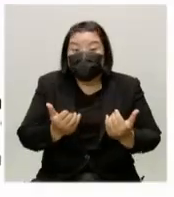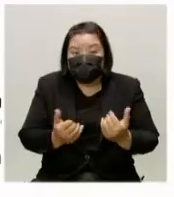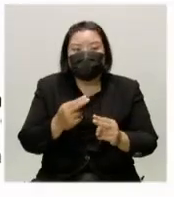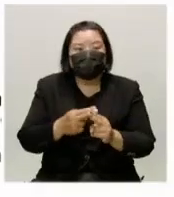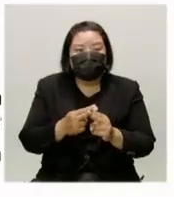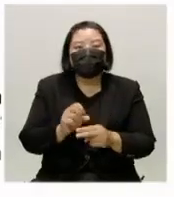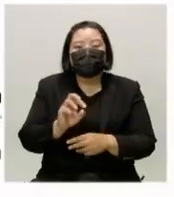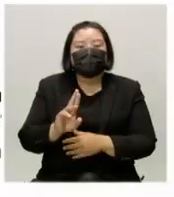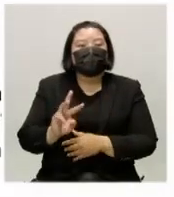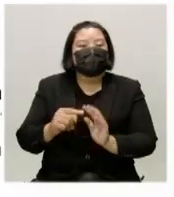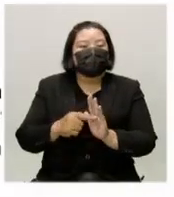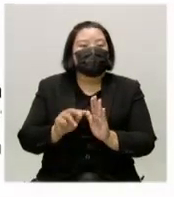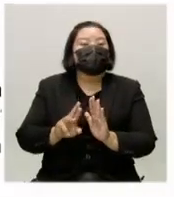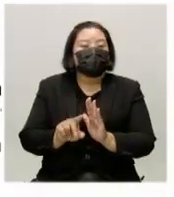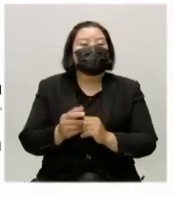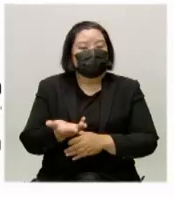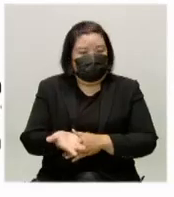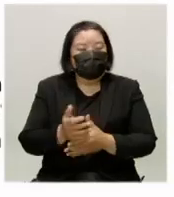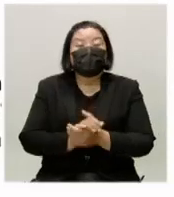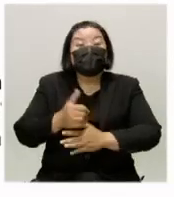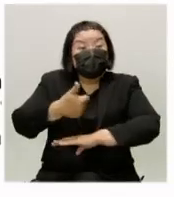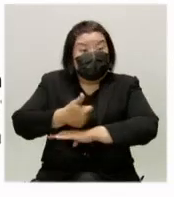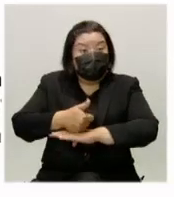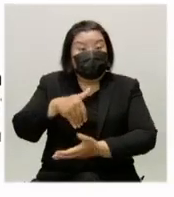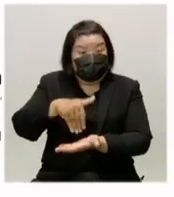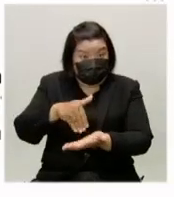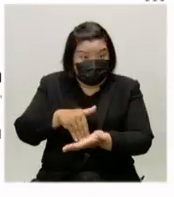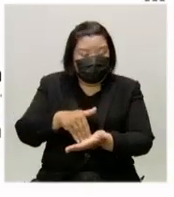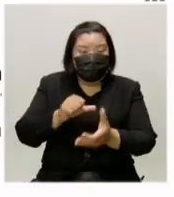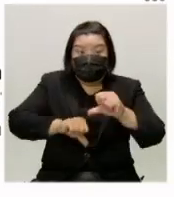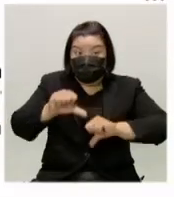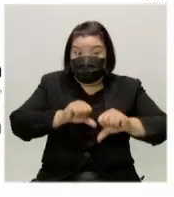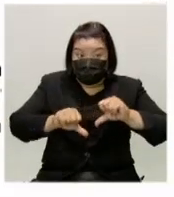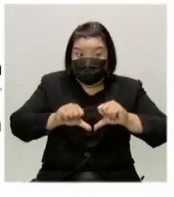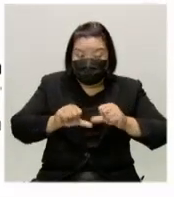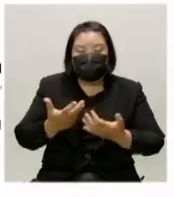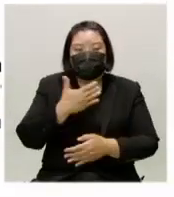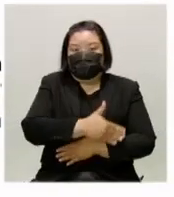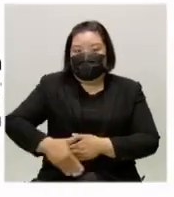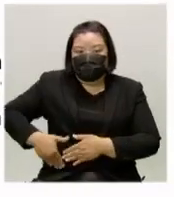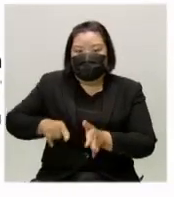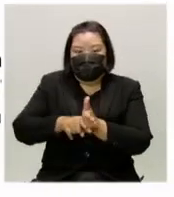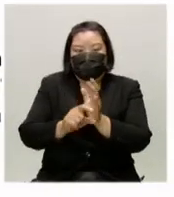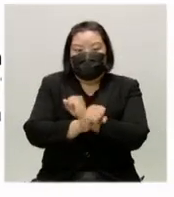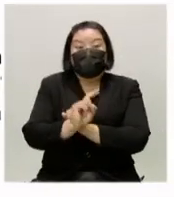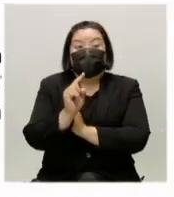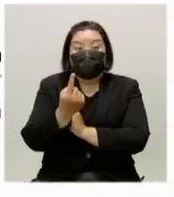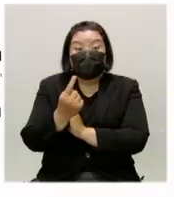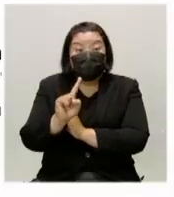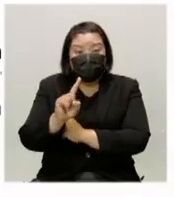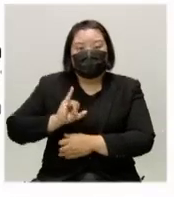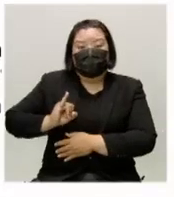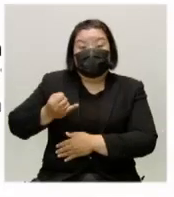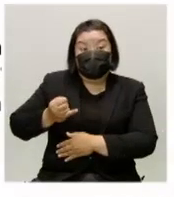รวัฒน์เหมจุฑาผู้อำนวยการศูนย์วิทยาศาสตร์สุขภาพโรคอุบัติใหม่คณะแพทยศาสตร์จุฬาลงกรณ์มหาวิทยาลัย